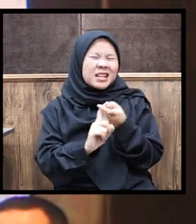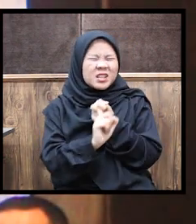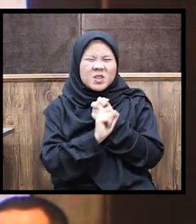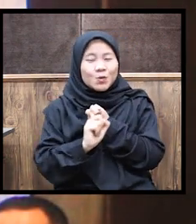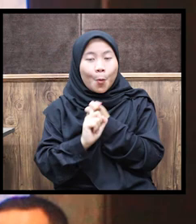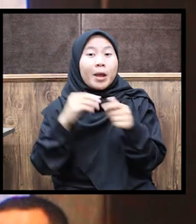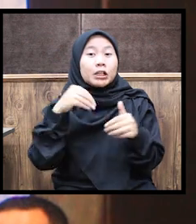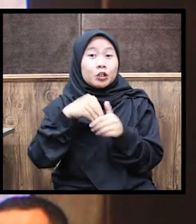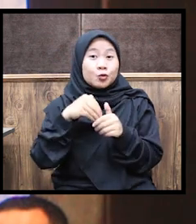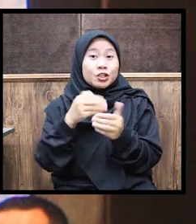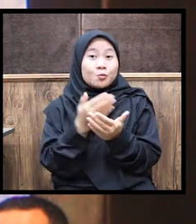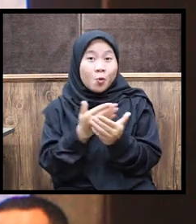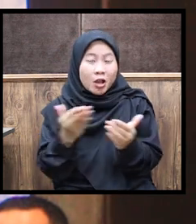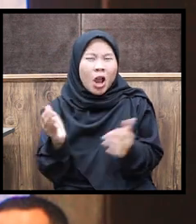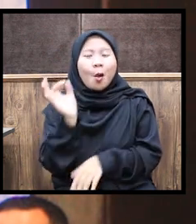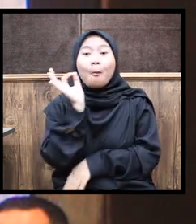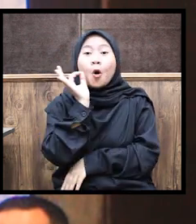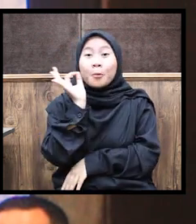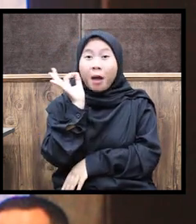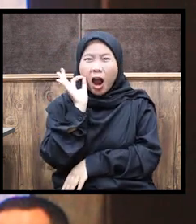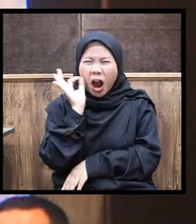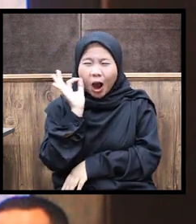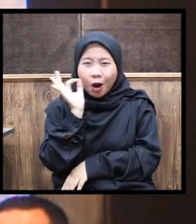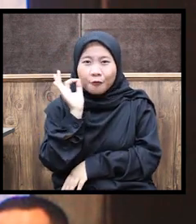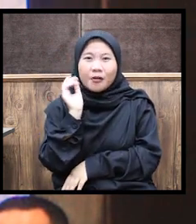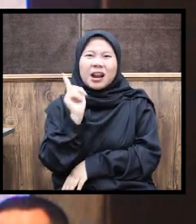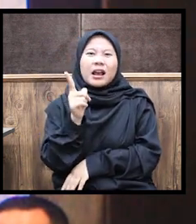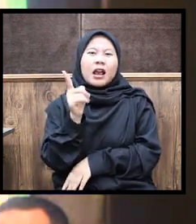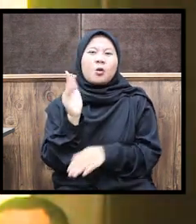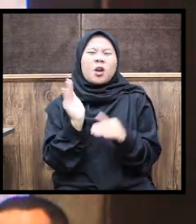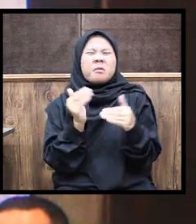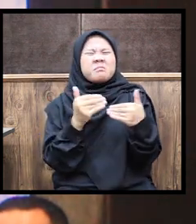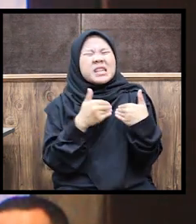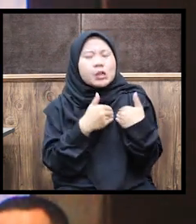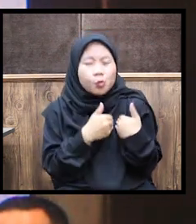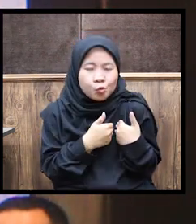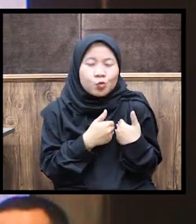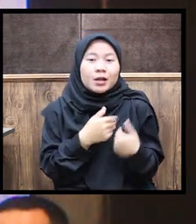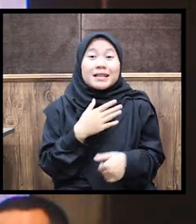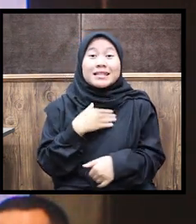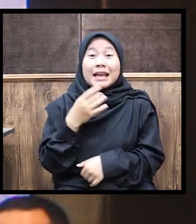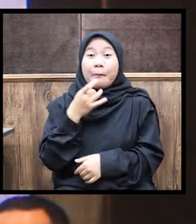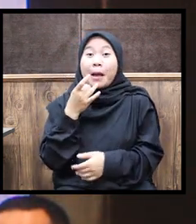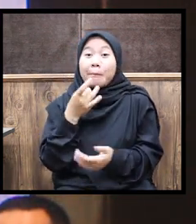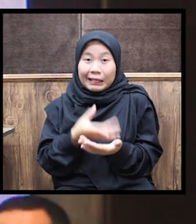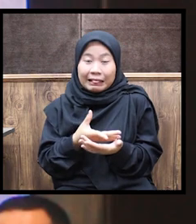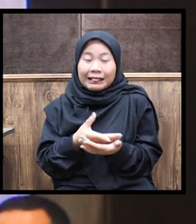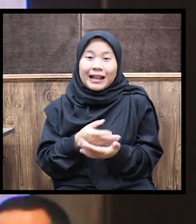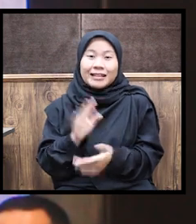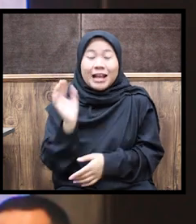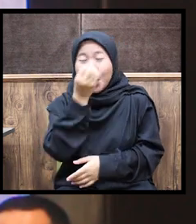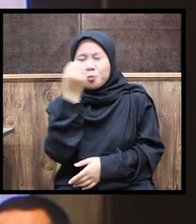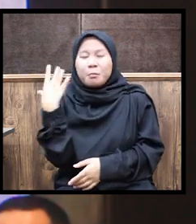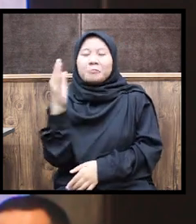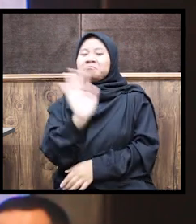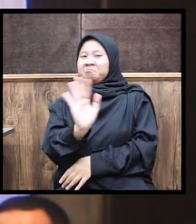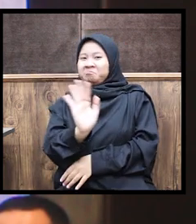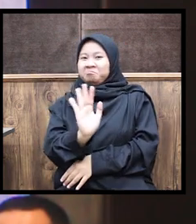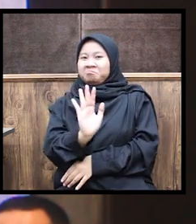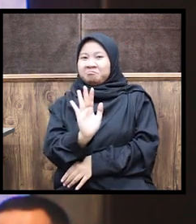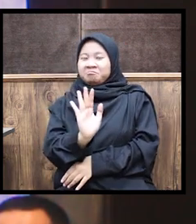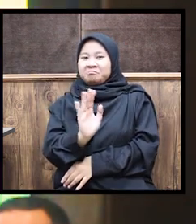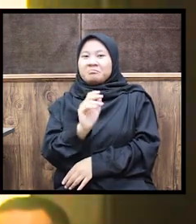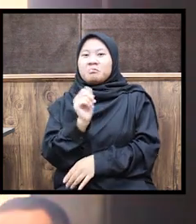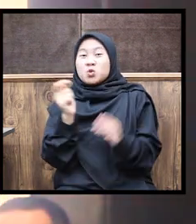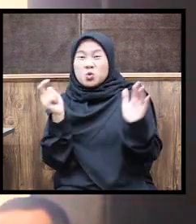ee mohon maaf apabila ada hal yang kurang berkenan saya mohon pamit dan jangan lupa eh